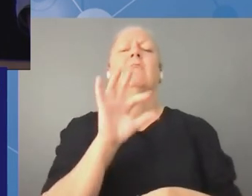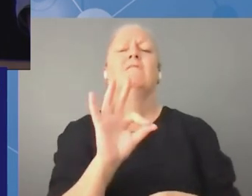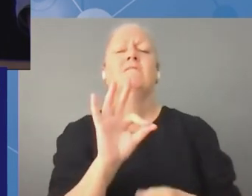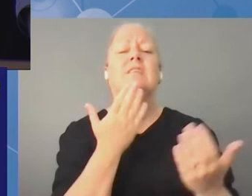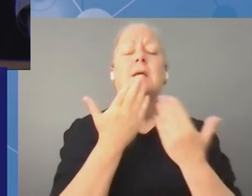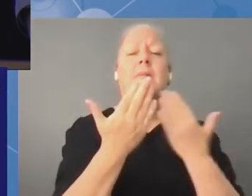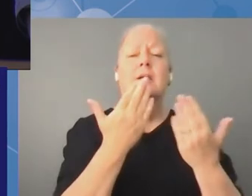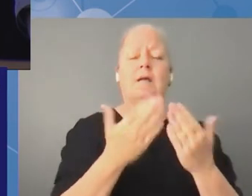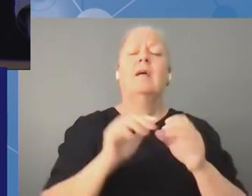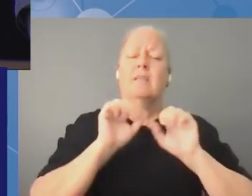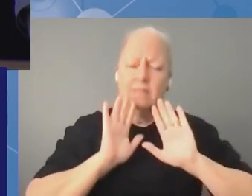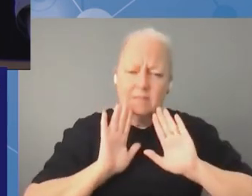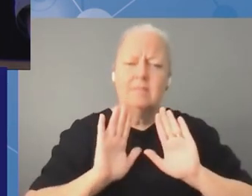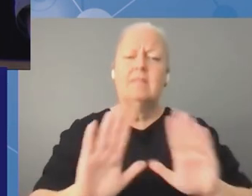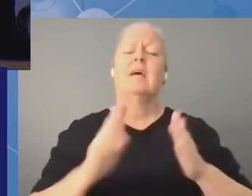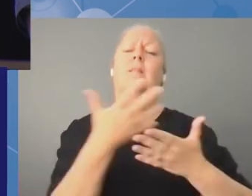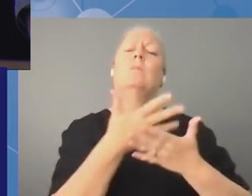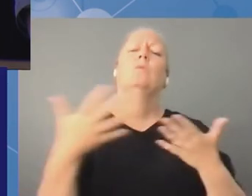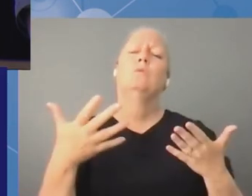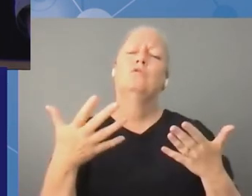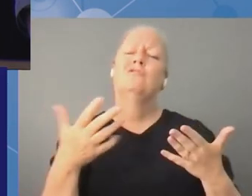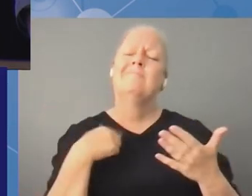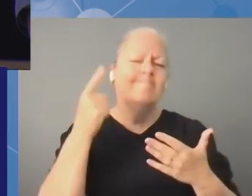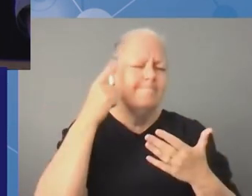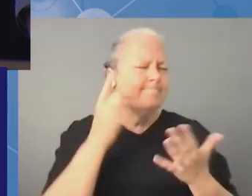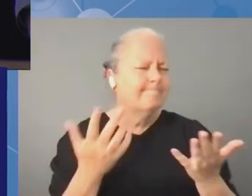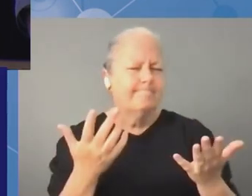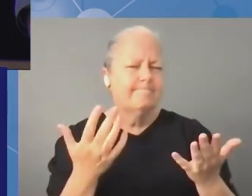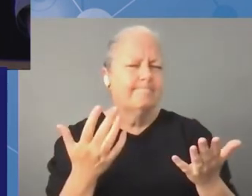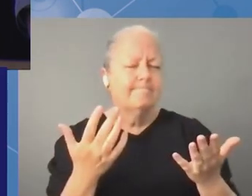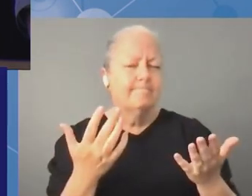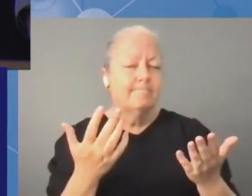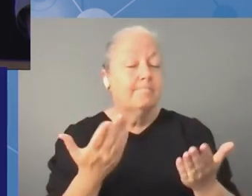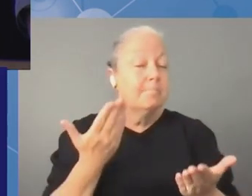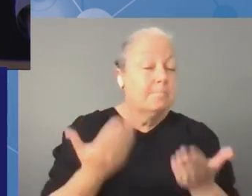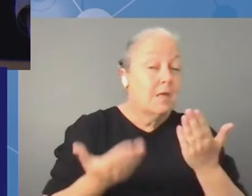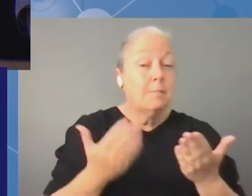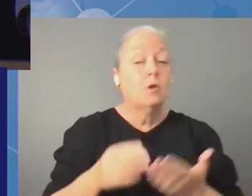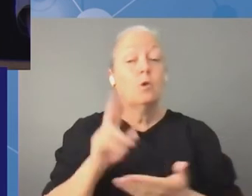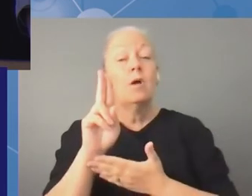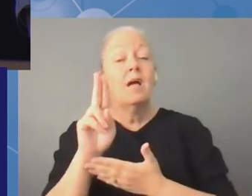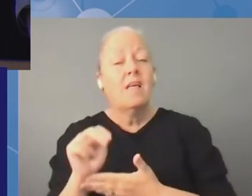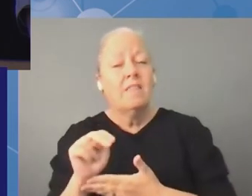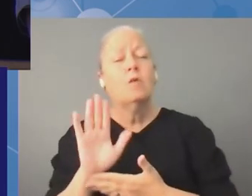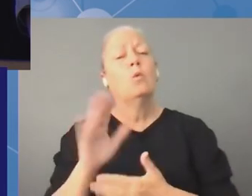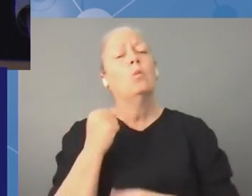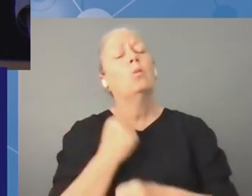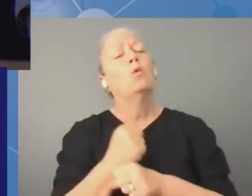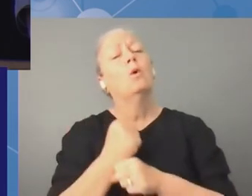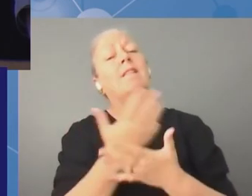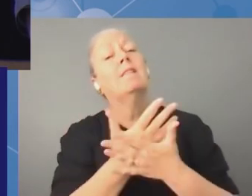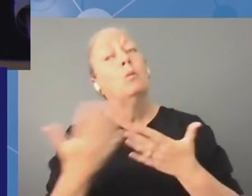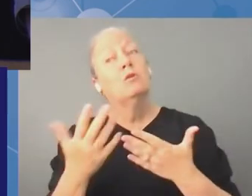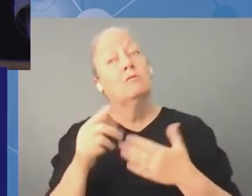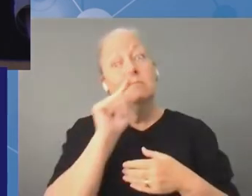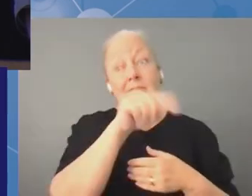في إذا لم يستعمل لغته الوطنية؟ فلتكن لغات الأمم